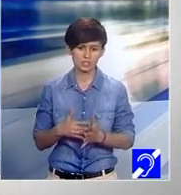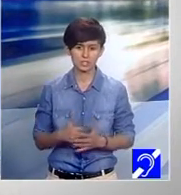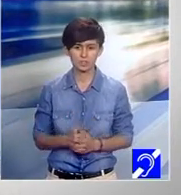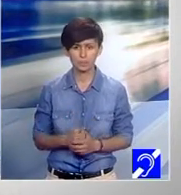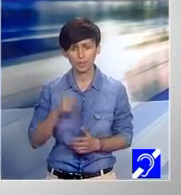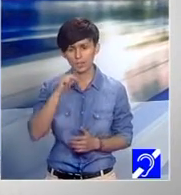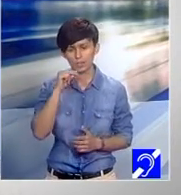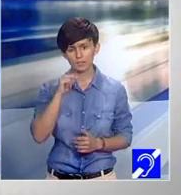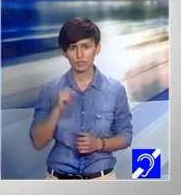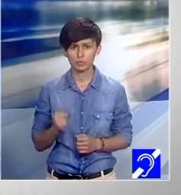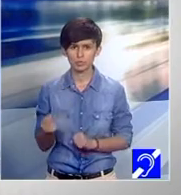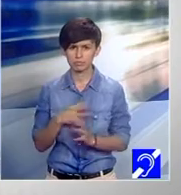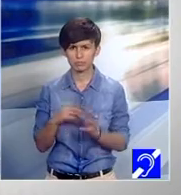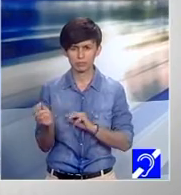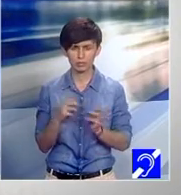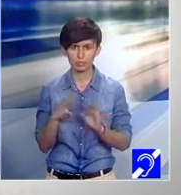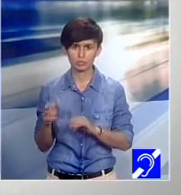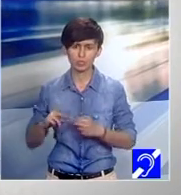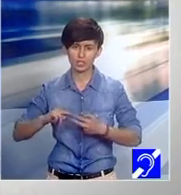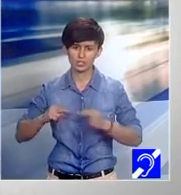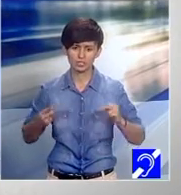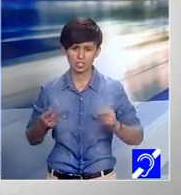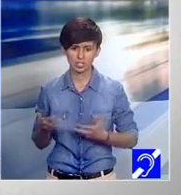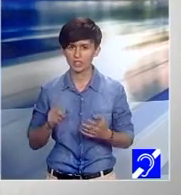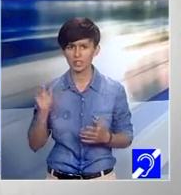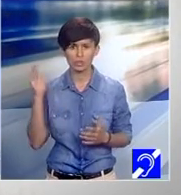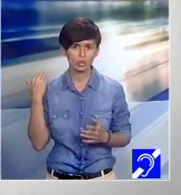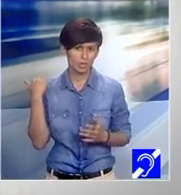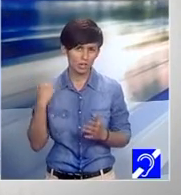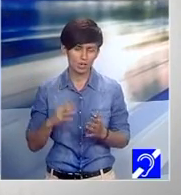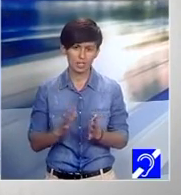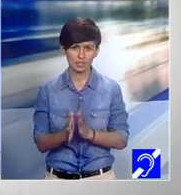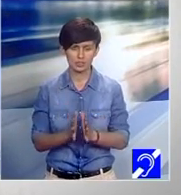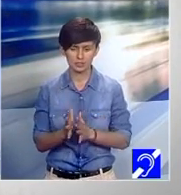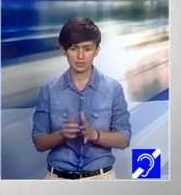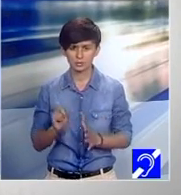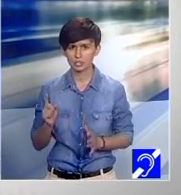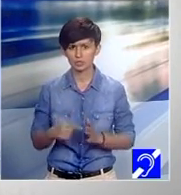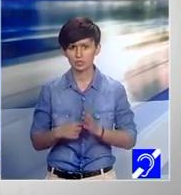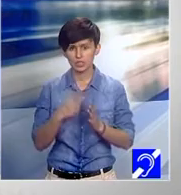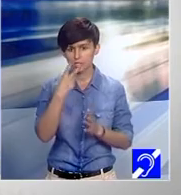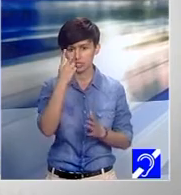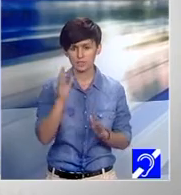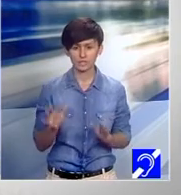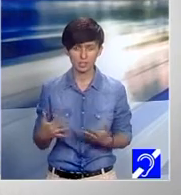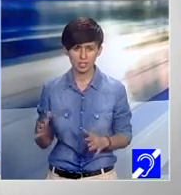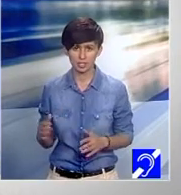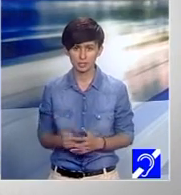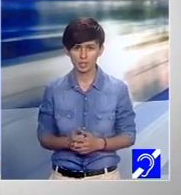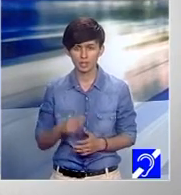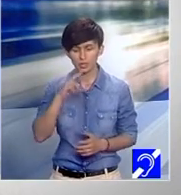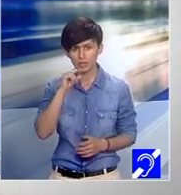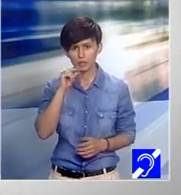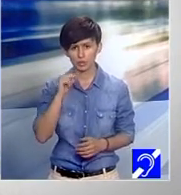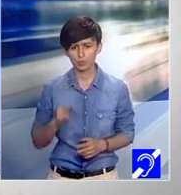genetică asimptomatică, cum spuneați, care nu are semne, nu se arată nimic la prima vedere. Vorbim despre un